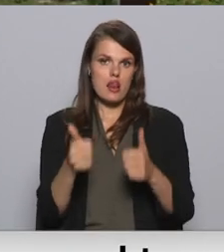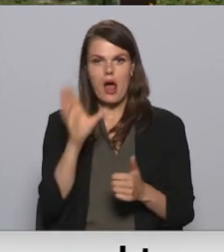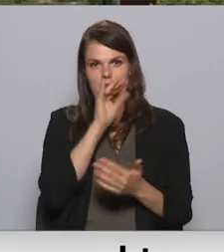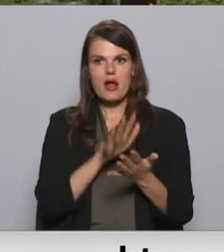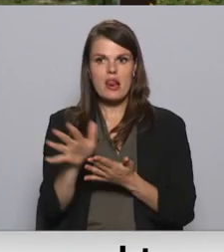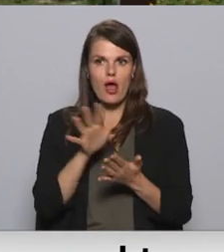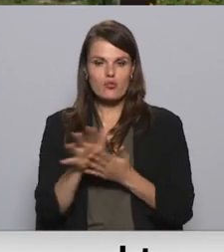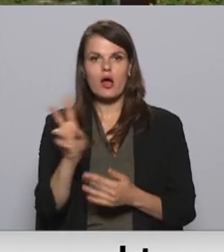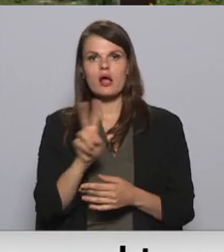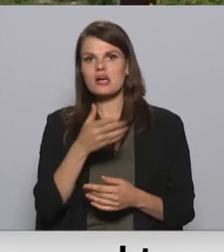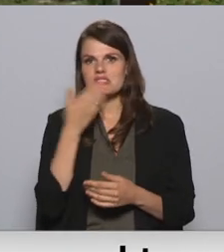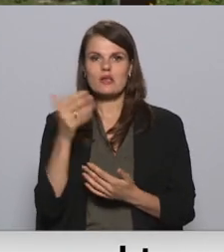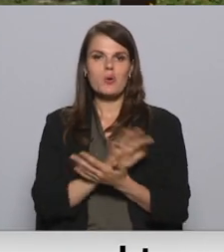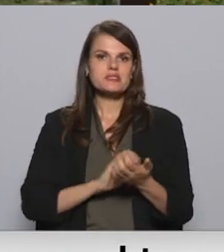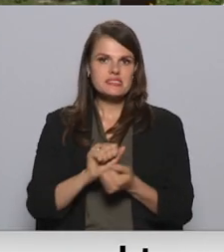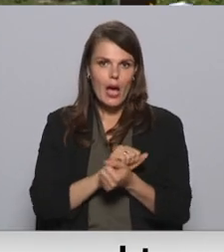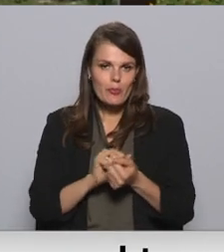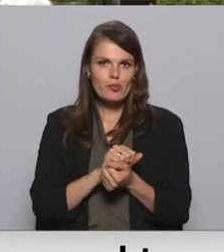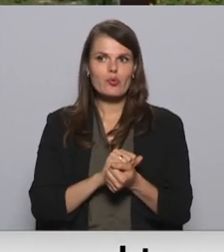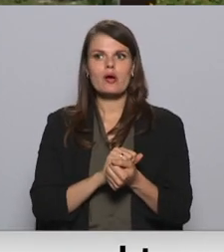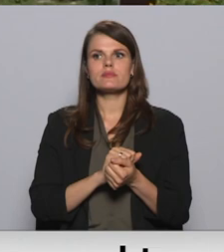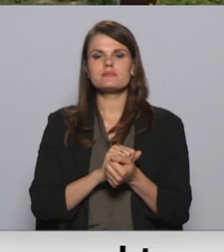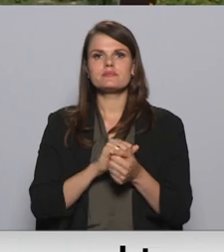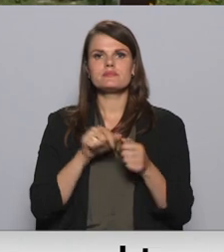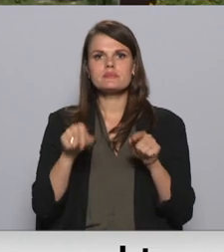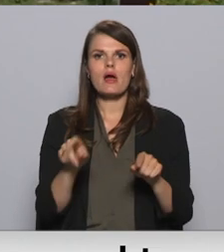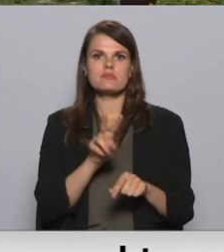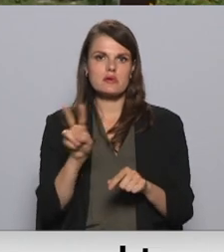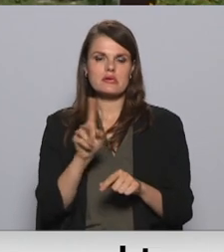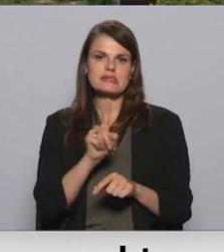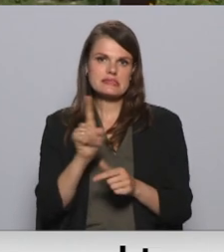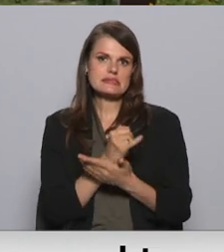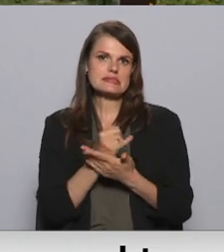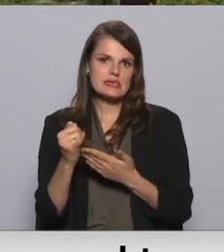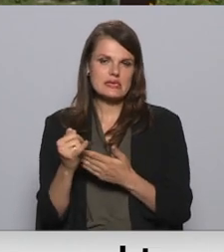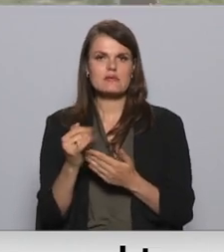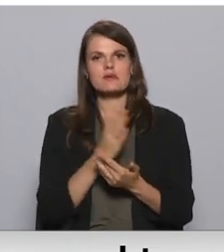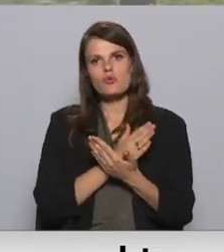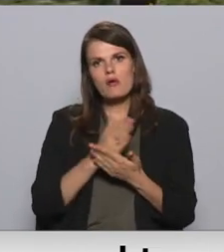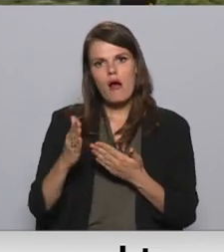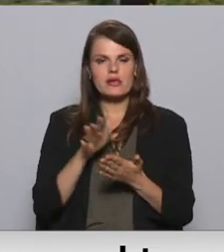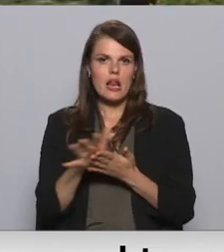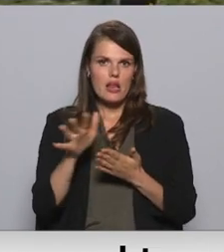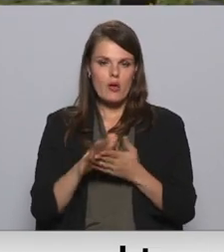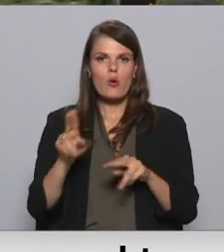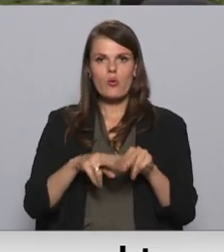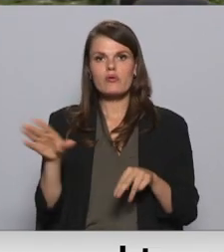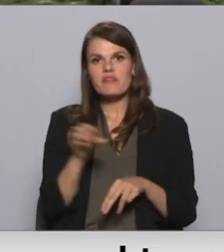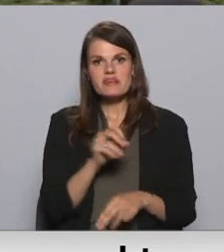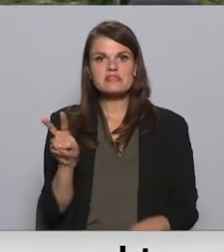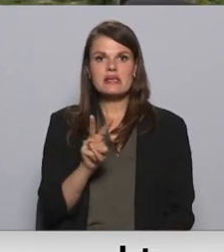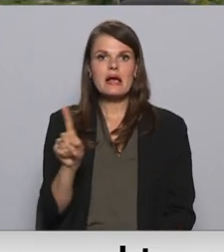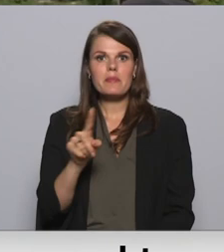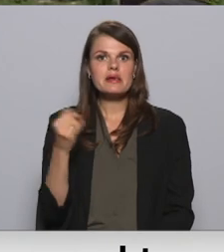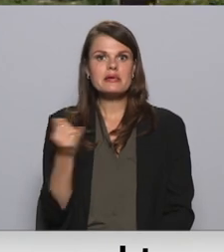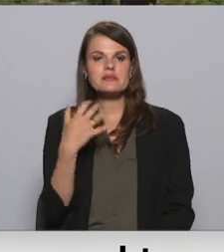nav sabojātas, tās, kas ir pietiekami tīras un saudzīgi lietotas. Savukārt visi, kam ir interese par kaut